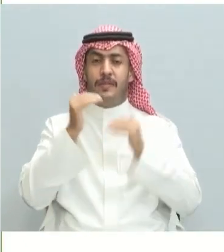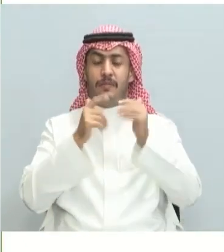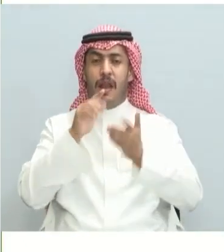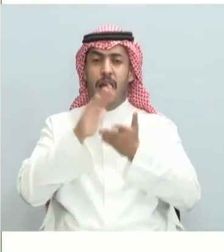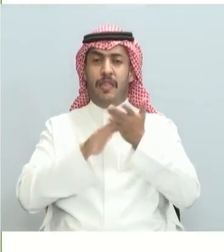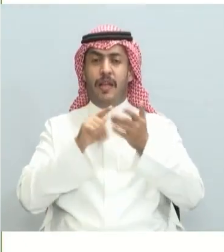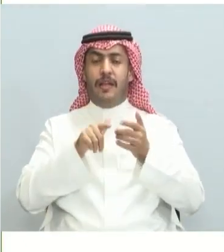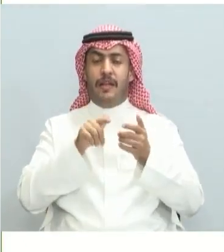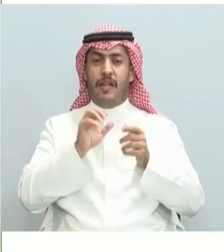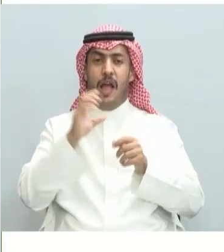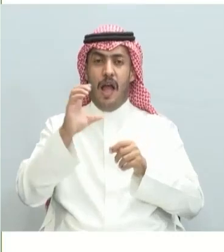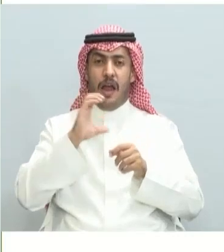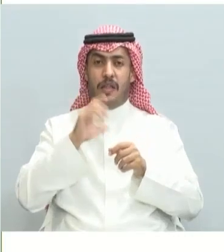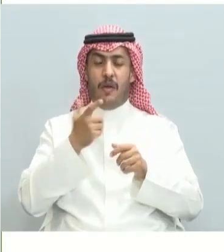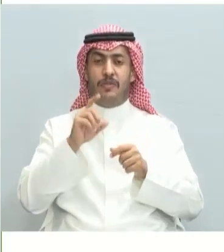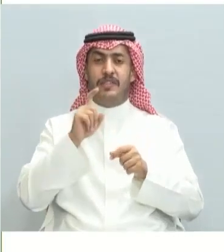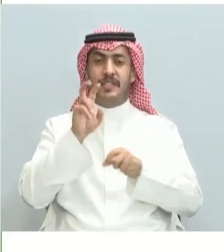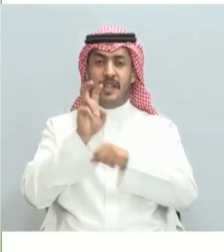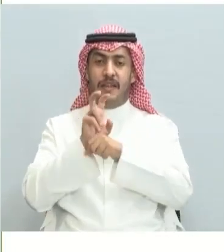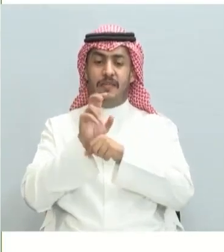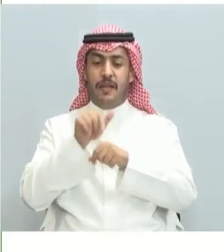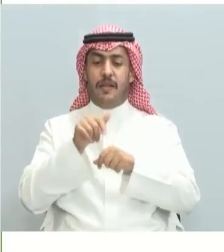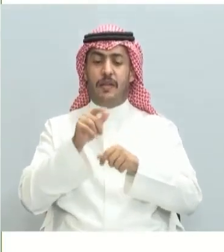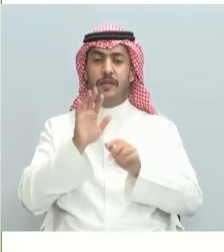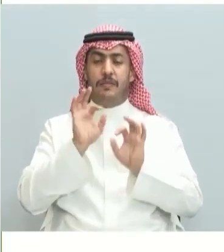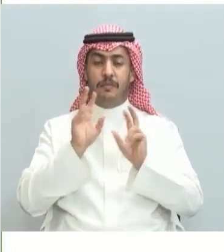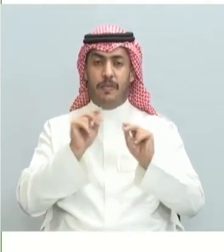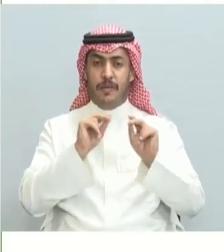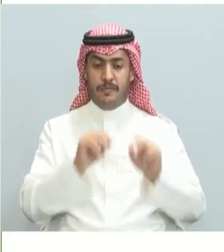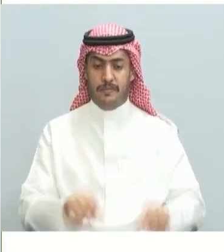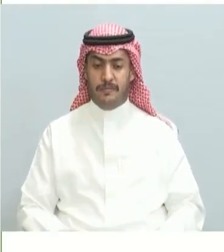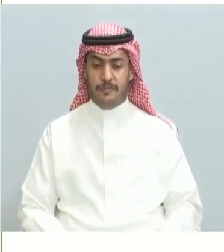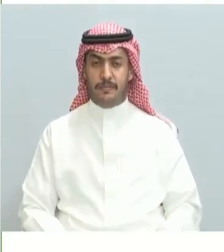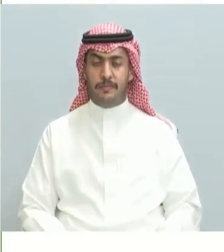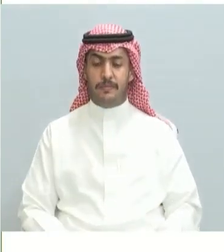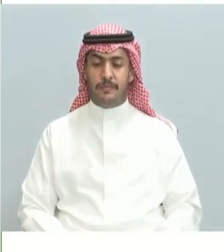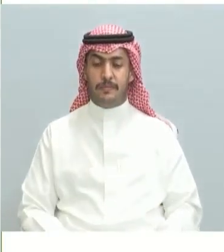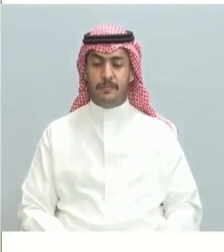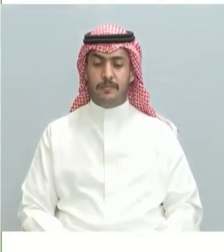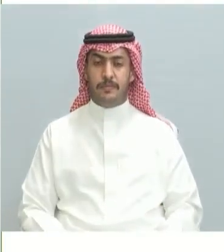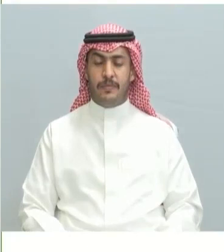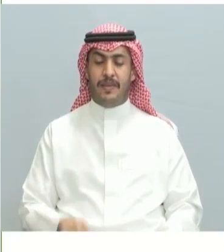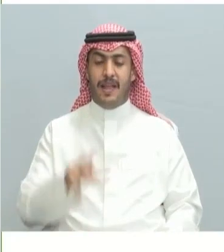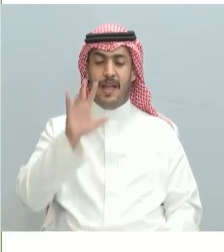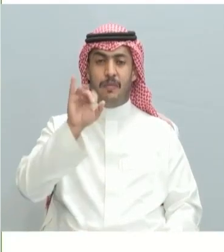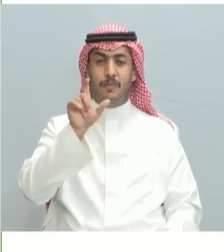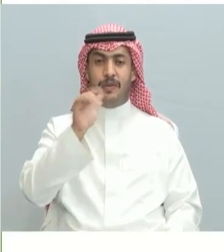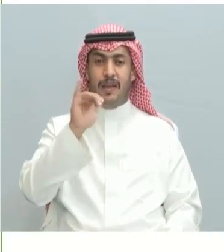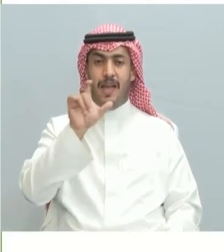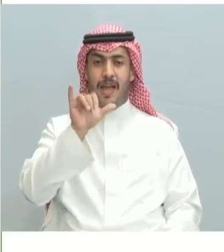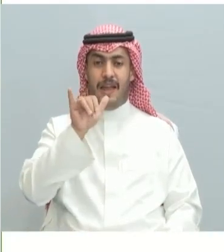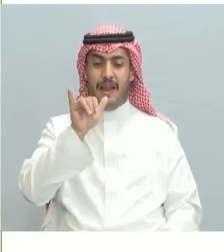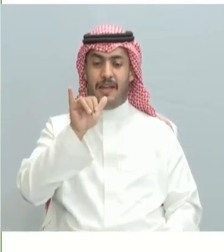خطوره القرض او الدين المعينه اذا نعود ونقول المنحنى الزمني لمعدلات